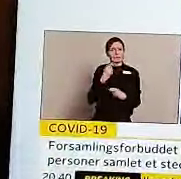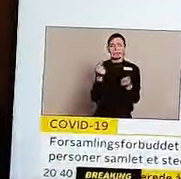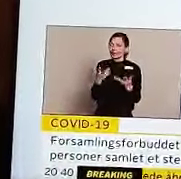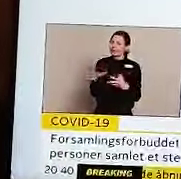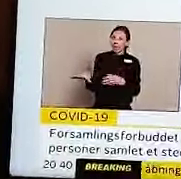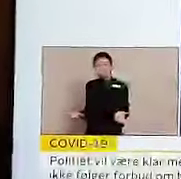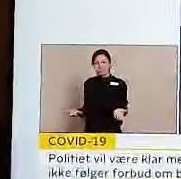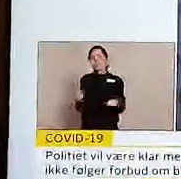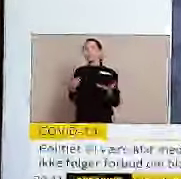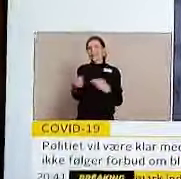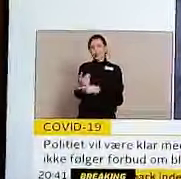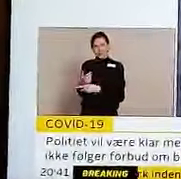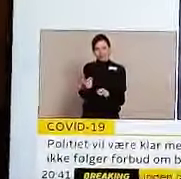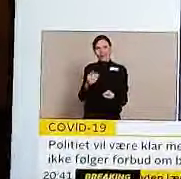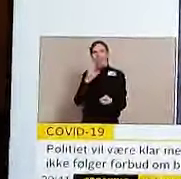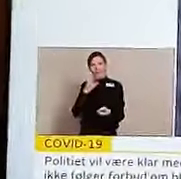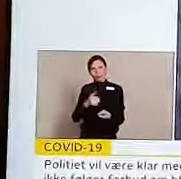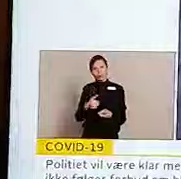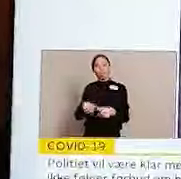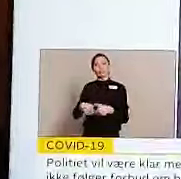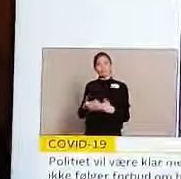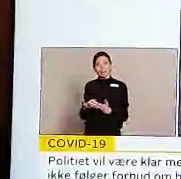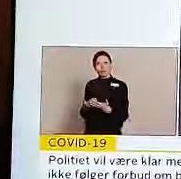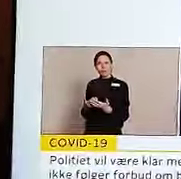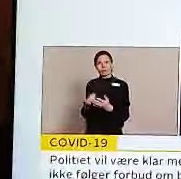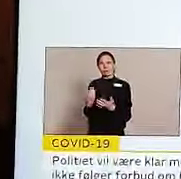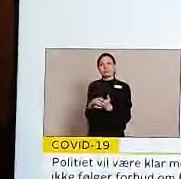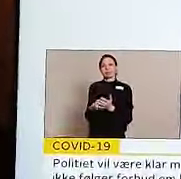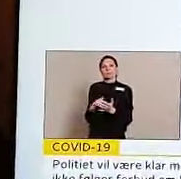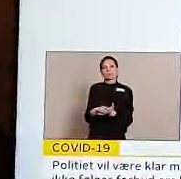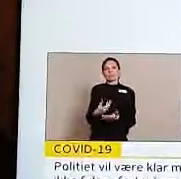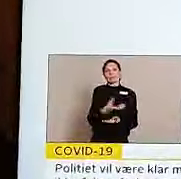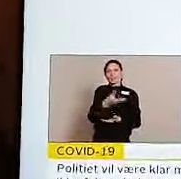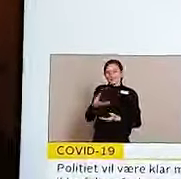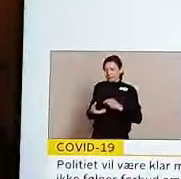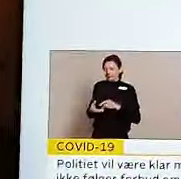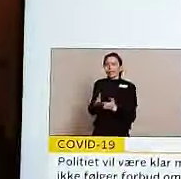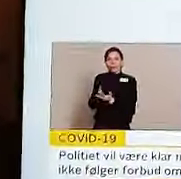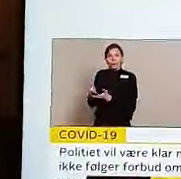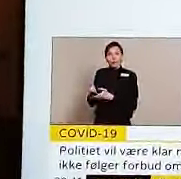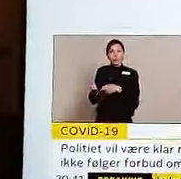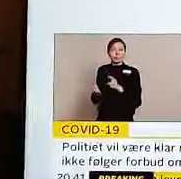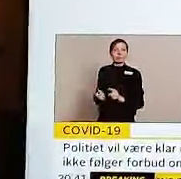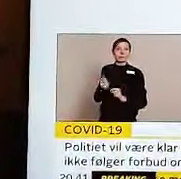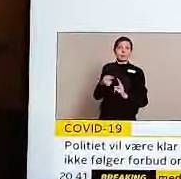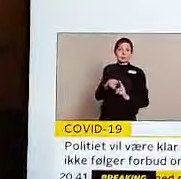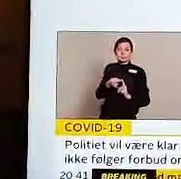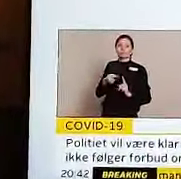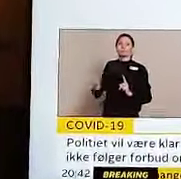يعني الحياة الاقتصادية، الحياة يعني الاقتصادية ما زالت يعني جيدة،